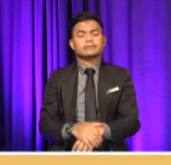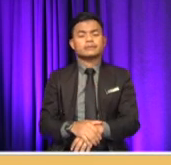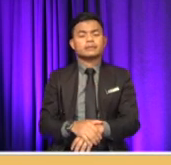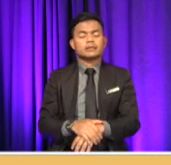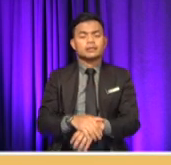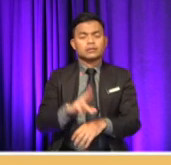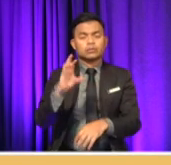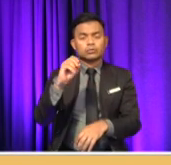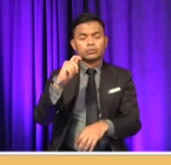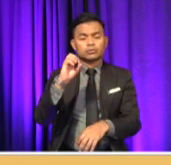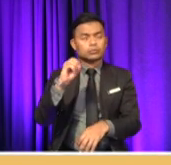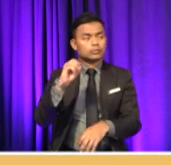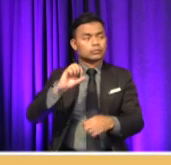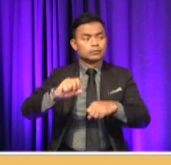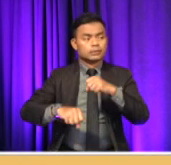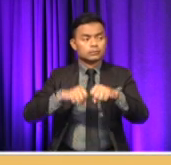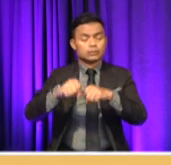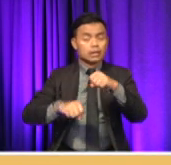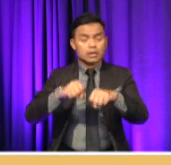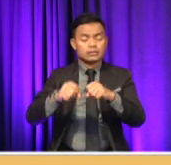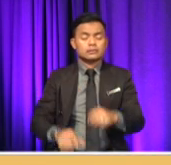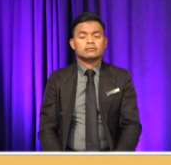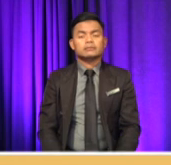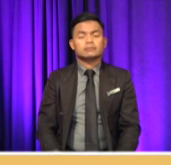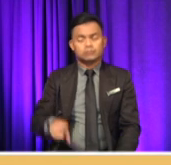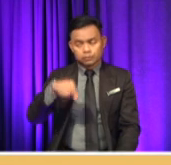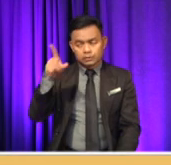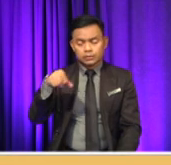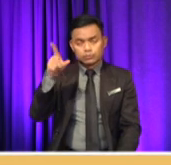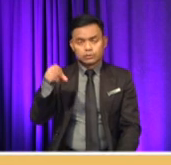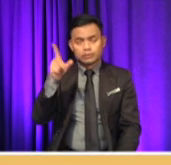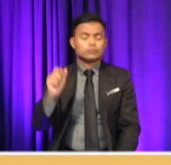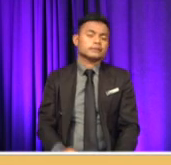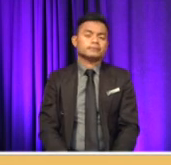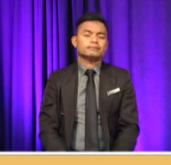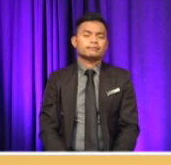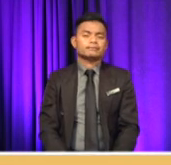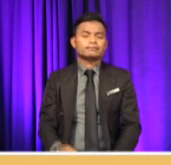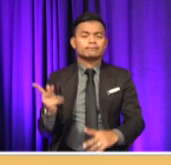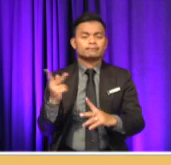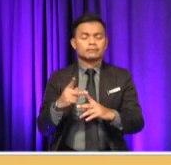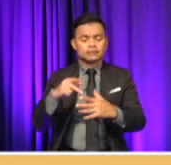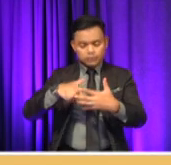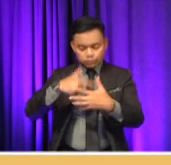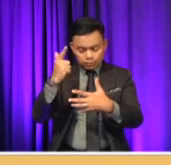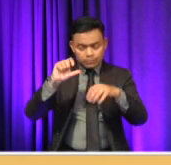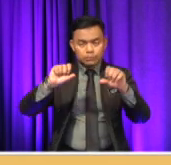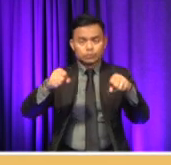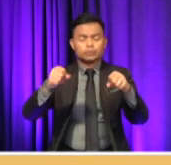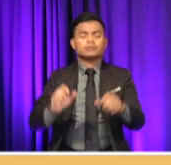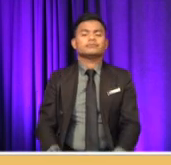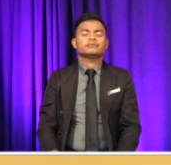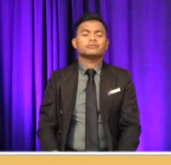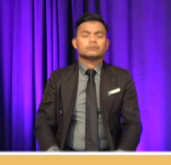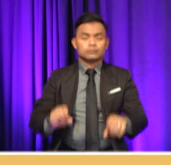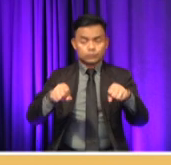Oke adalah bagian mutu yang tidak bergerak dan melupakan kerangka luar moto Roto adalah bagian moto